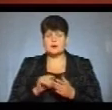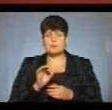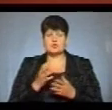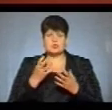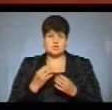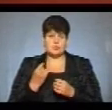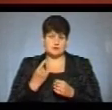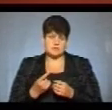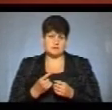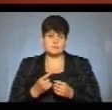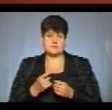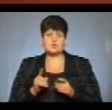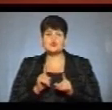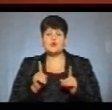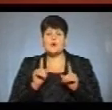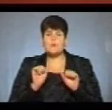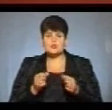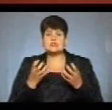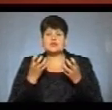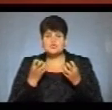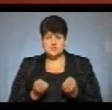міри запобіжних заходів, які можна ще